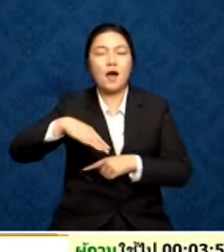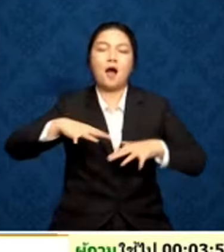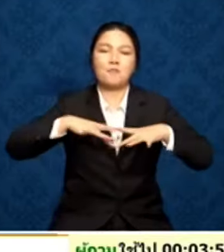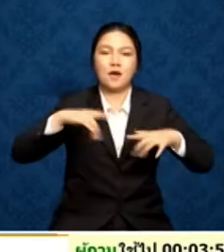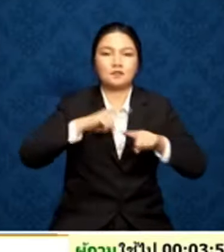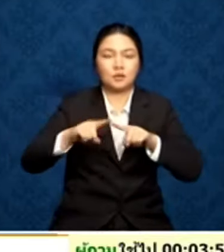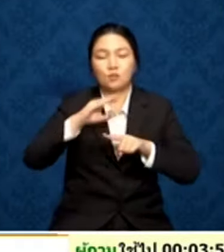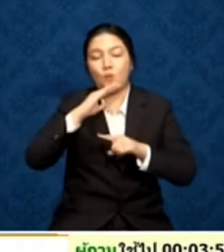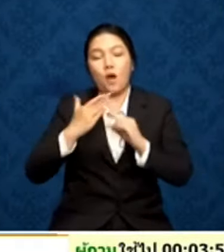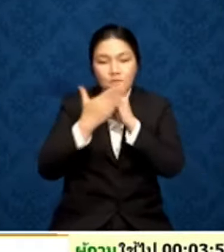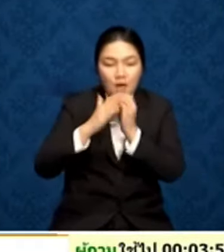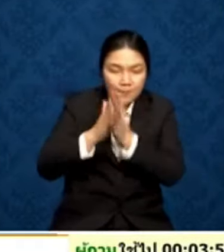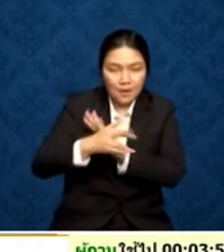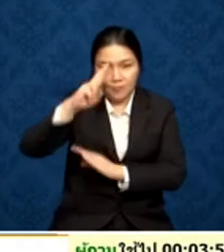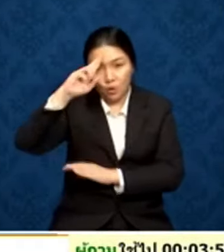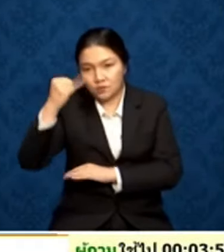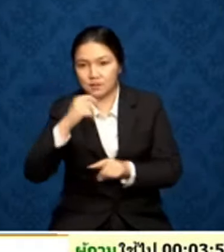ชยาเสพติดครบ